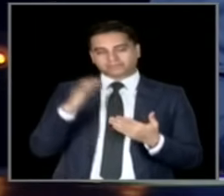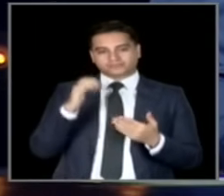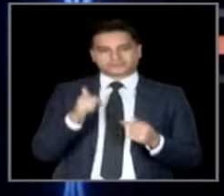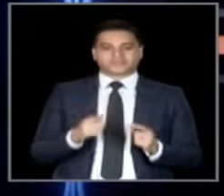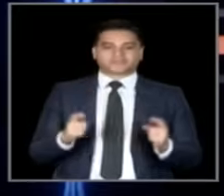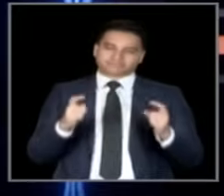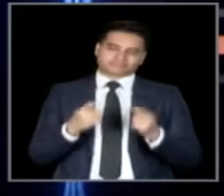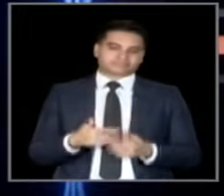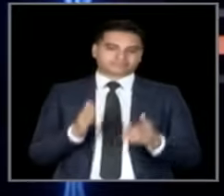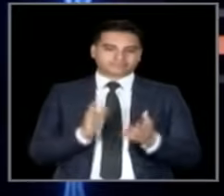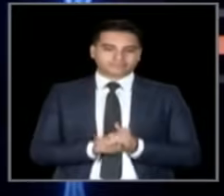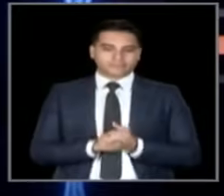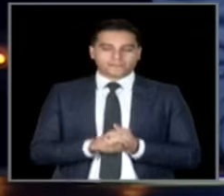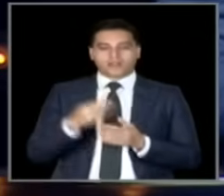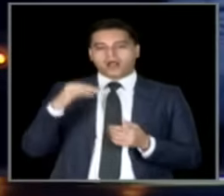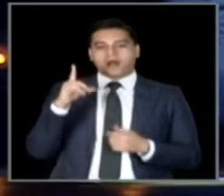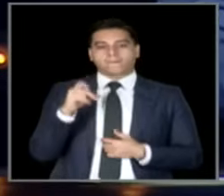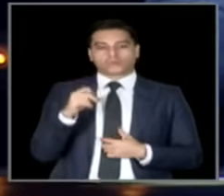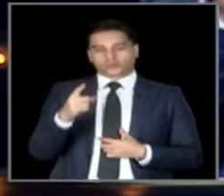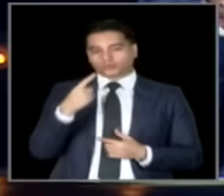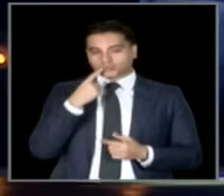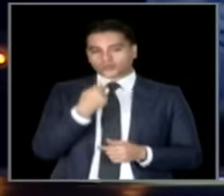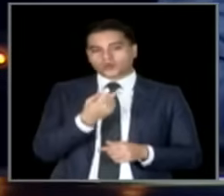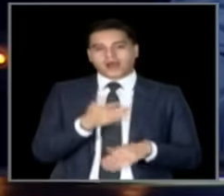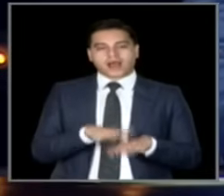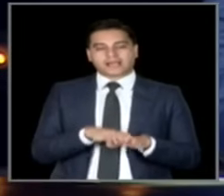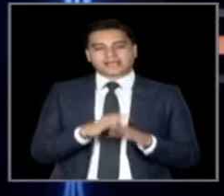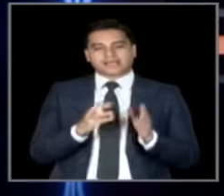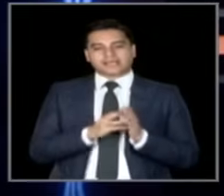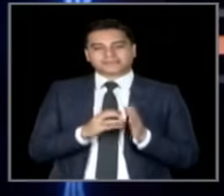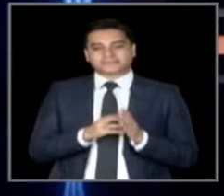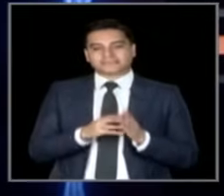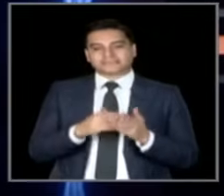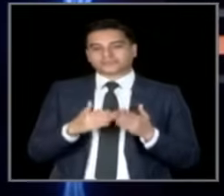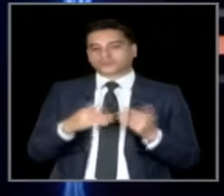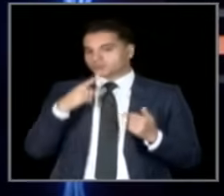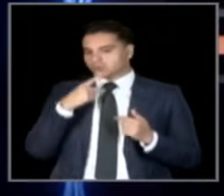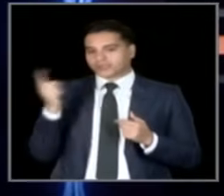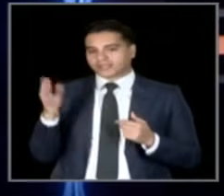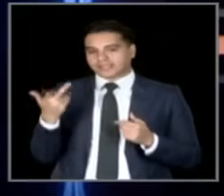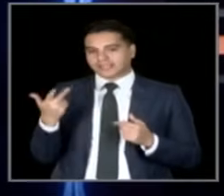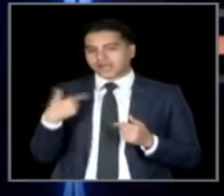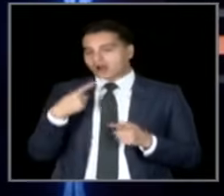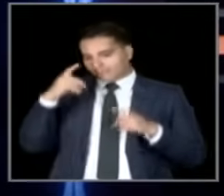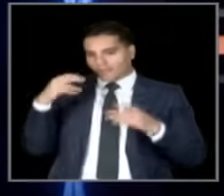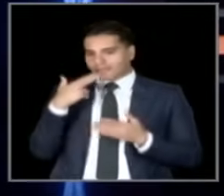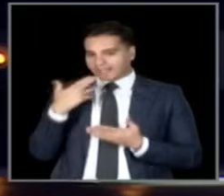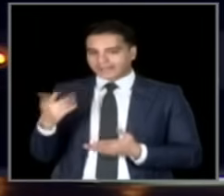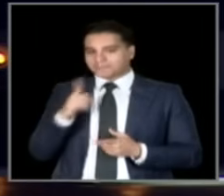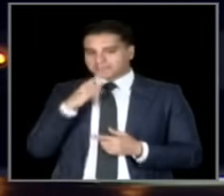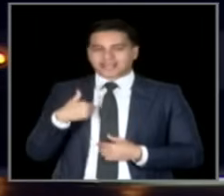للأسف الشديد. عمر تقول إيه لجامعة السويس؟ يا ربنا يوفقهم يعملوا أداء كويس، بس إن شاء الله إحنا نكسب